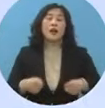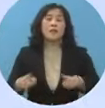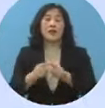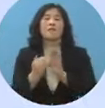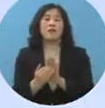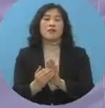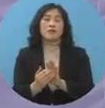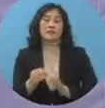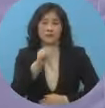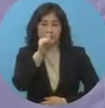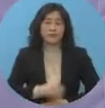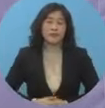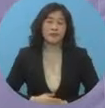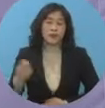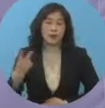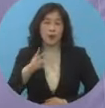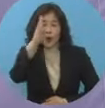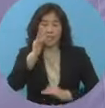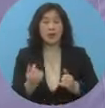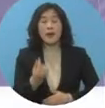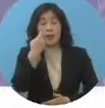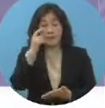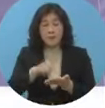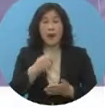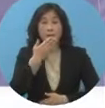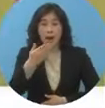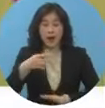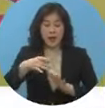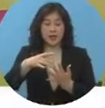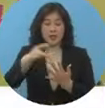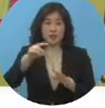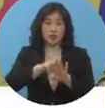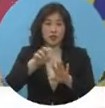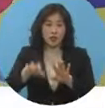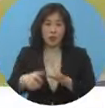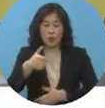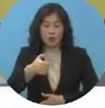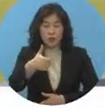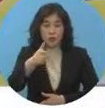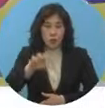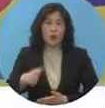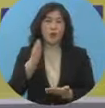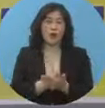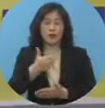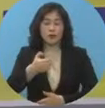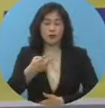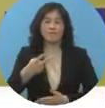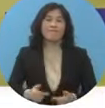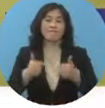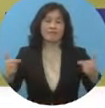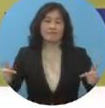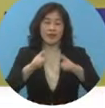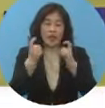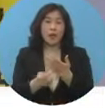있습니다 이와 함께 환자의 조기 발견할 수 있는 섬 * 진료소를 기존 55 개성에서 62기 서로 들리고 민간